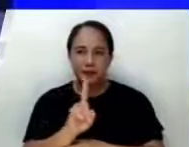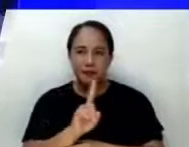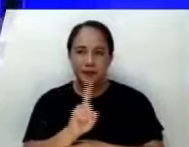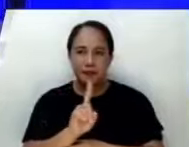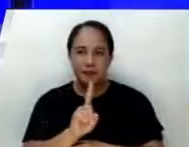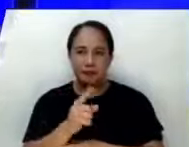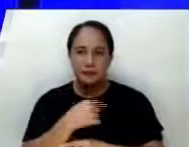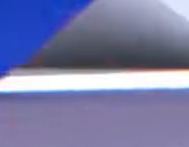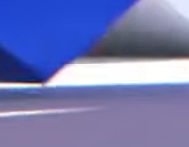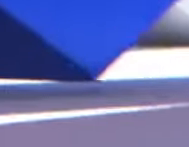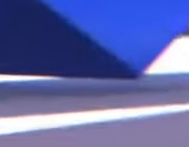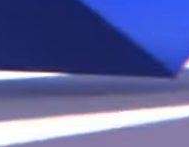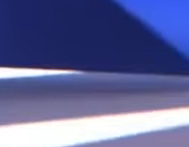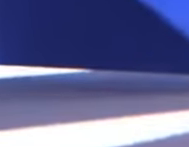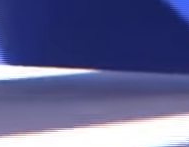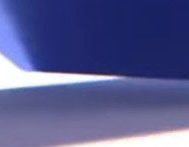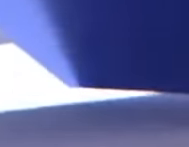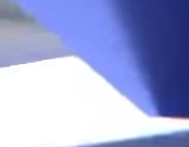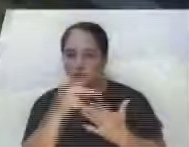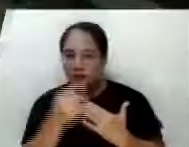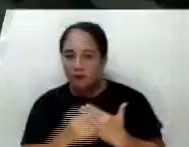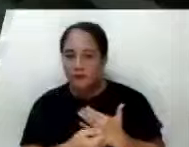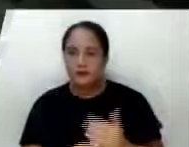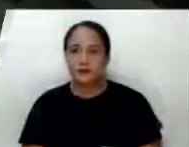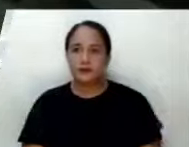projects? Watch this.